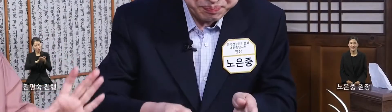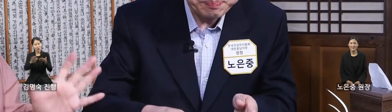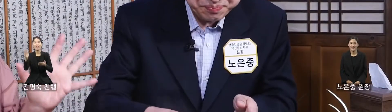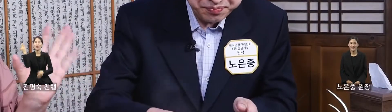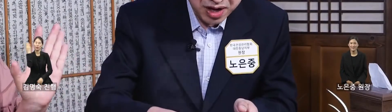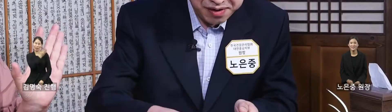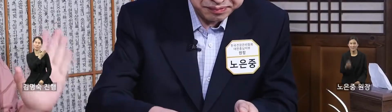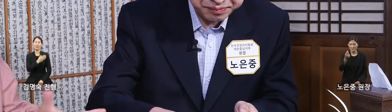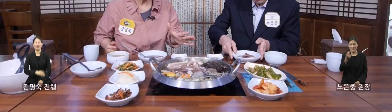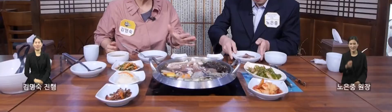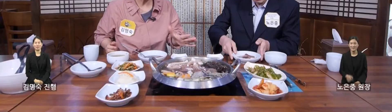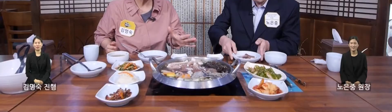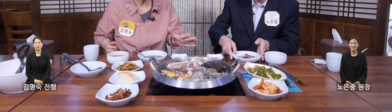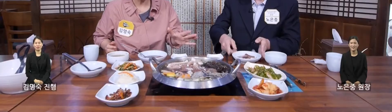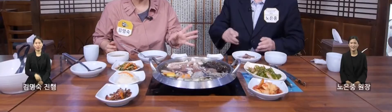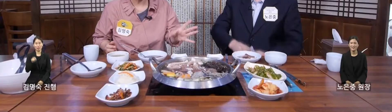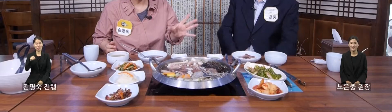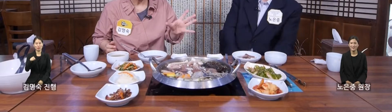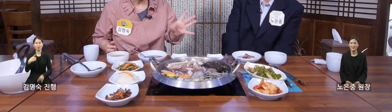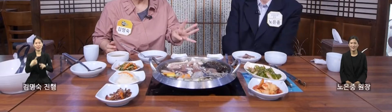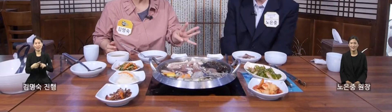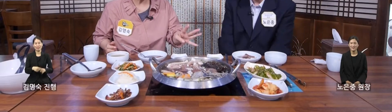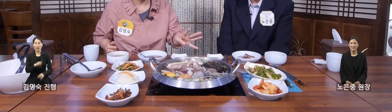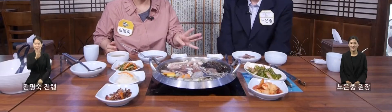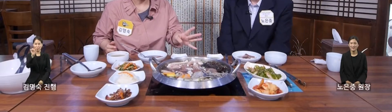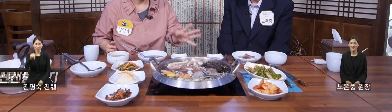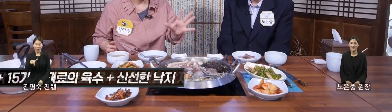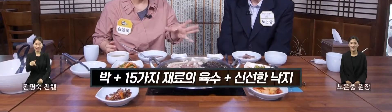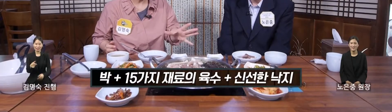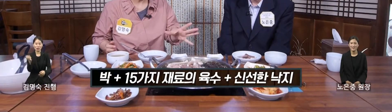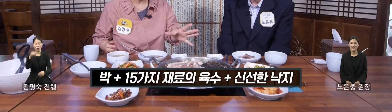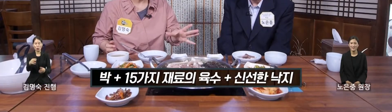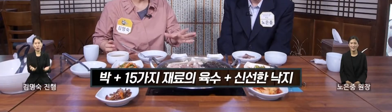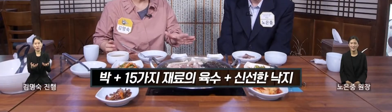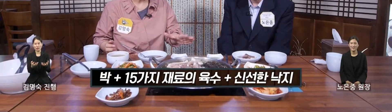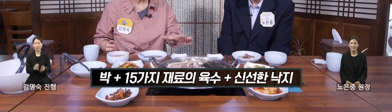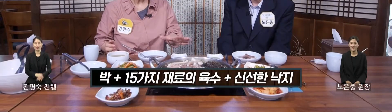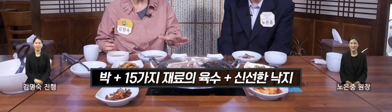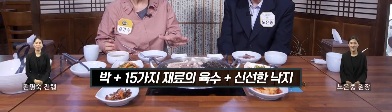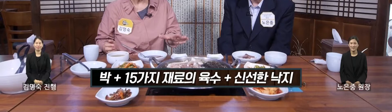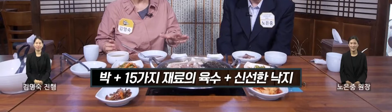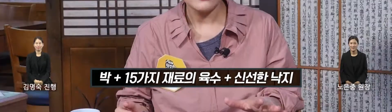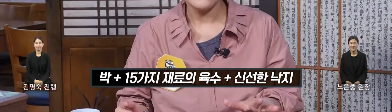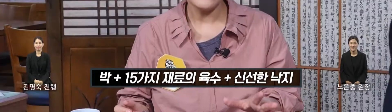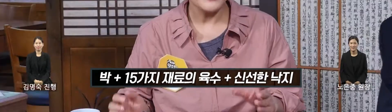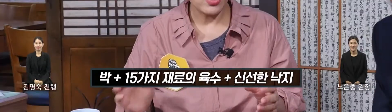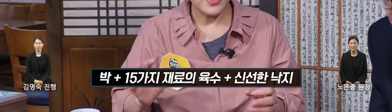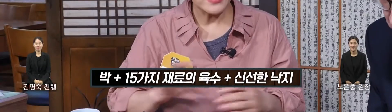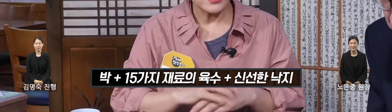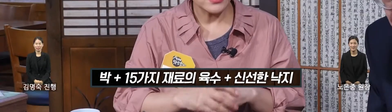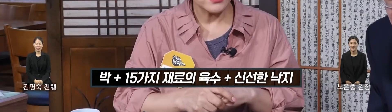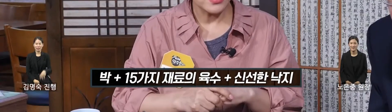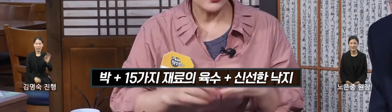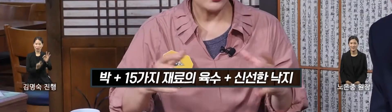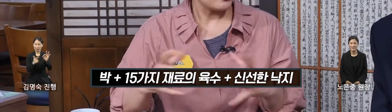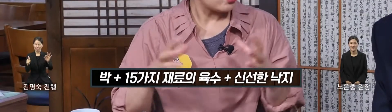개운하고 그러니까 여기도 마찬가지로 닭이 들어가고 예, 무 이렇게 그리고 열 몇